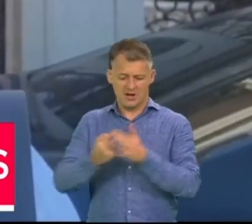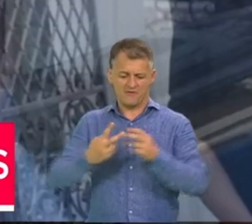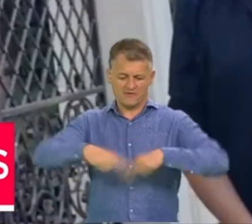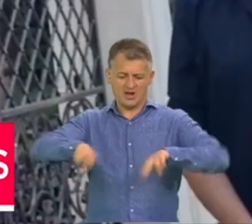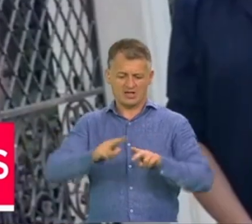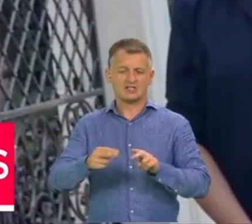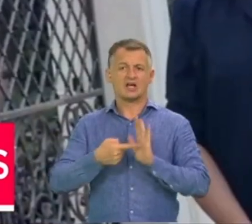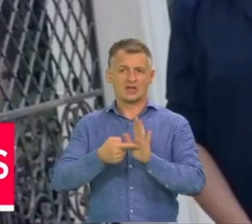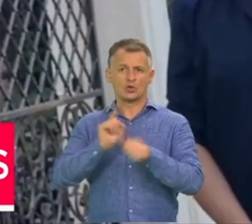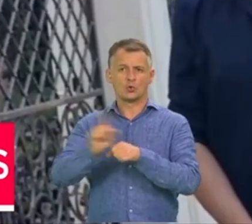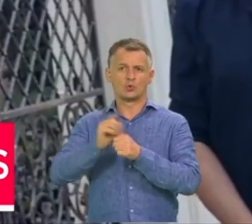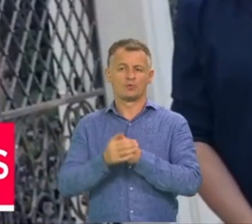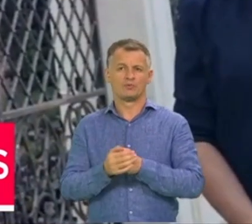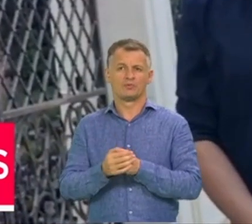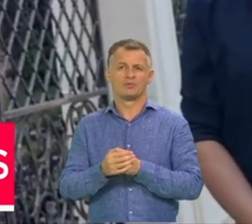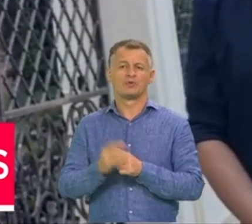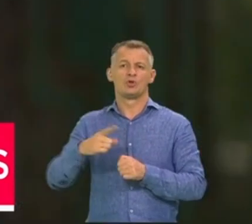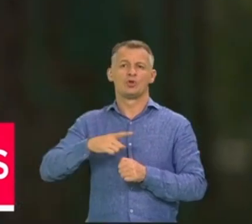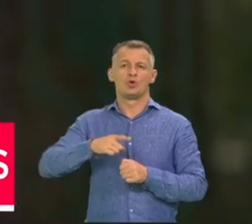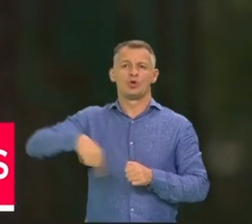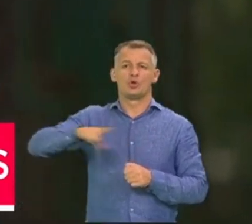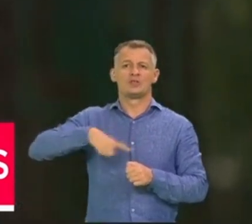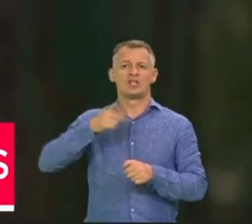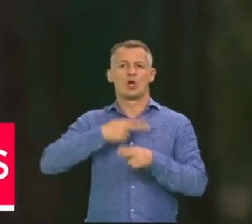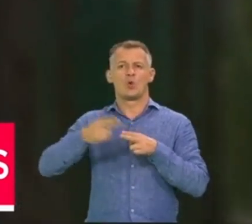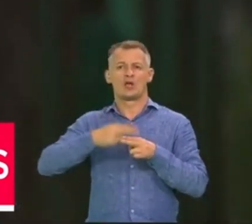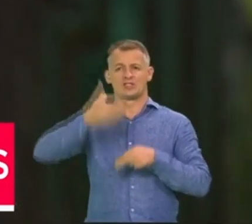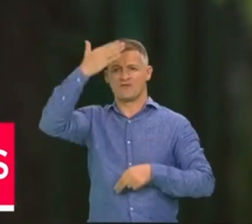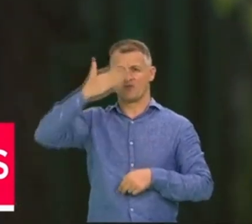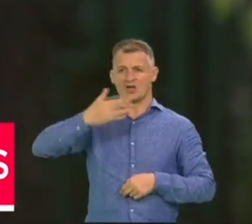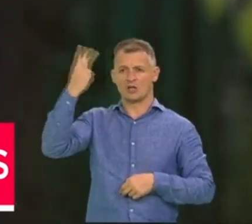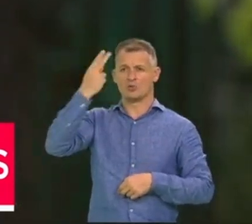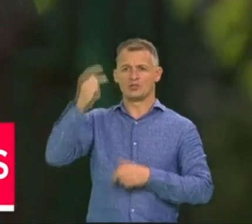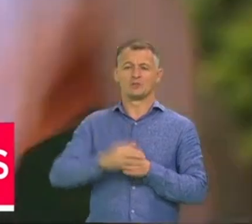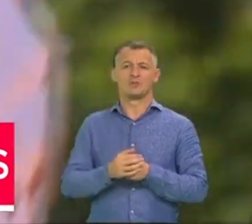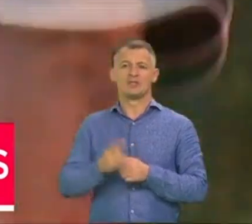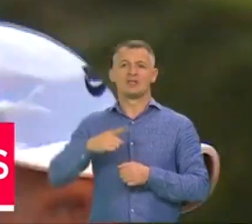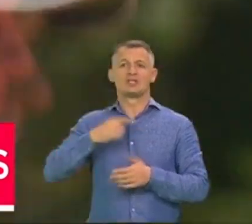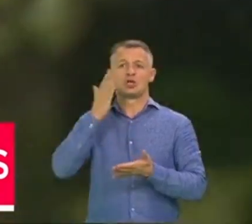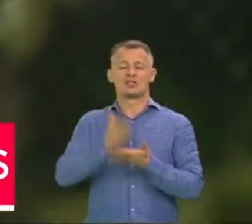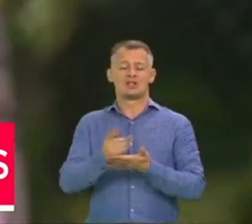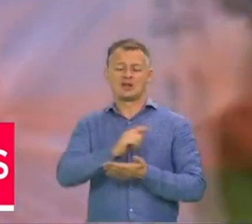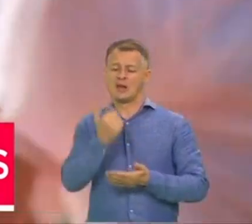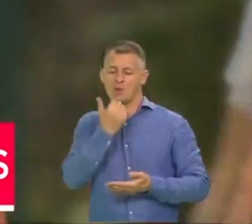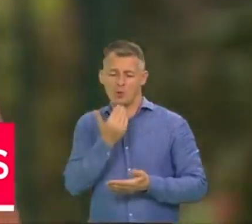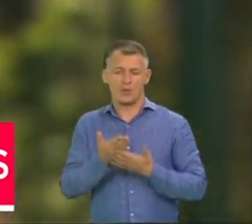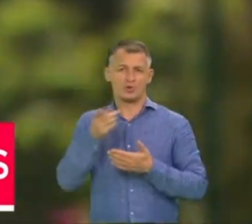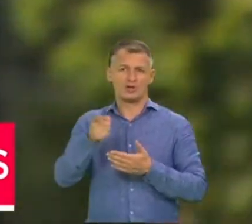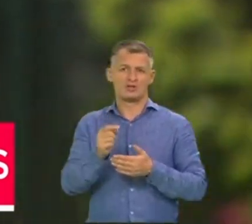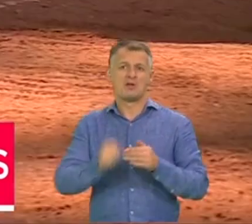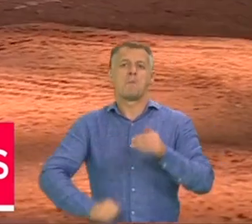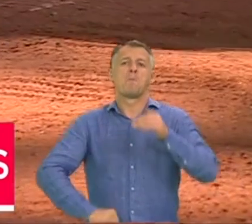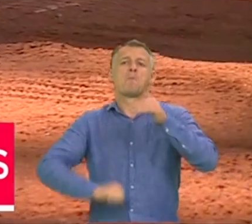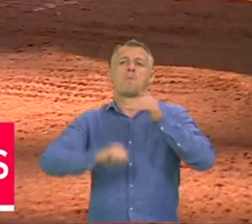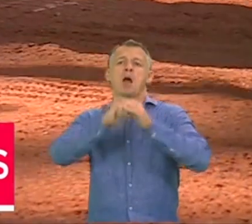lucru. Noi suntem curați în fața domnului și avocatului. E o decizie foarte neplăcută pentru ea, e maximum aproape de pedeapsul pe